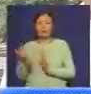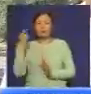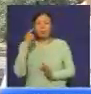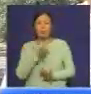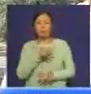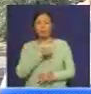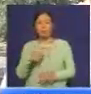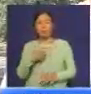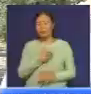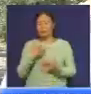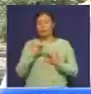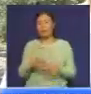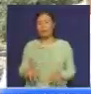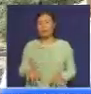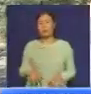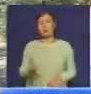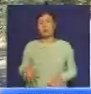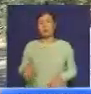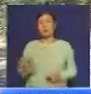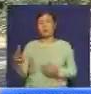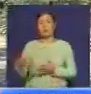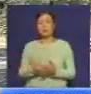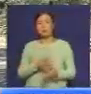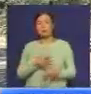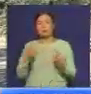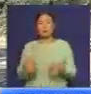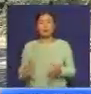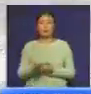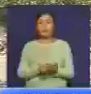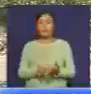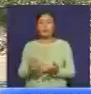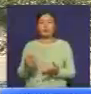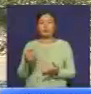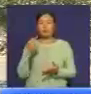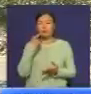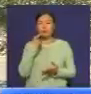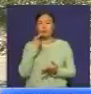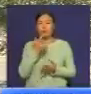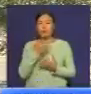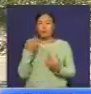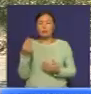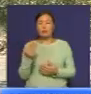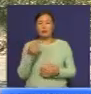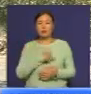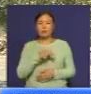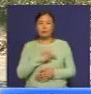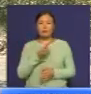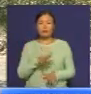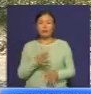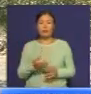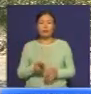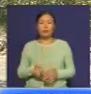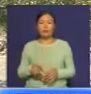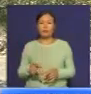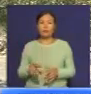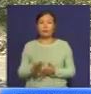кетті. Сосын басқа ешқандай өкінішім жоқ. Сосын тауда жұмыс жасап отырмын. Онда еш